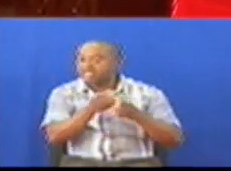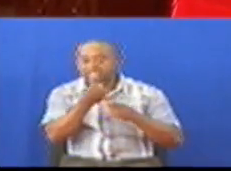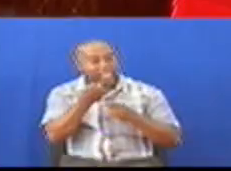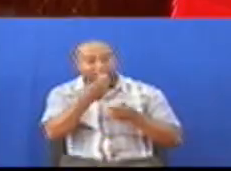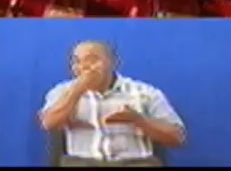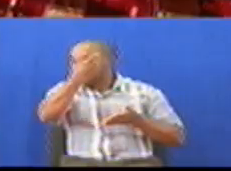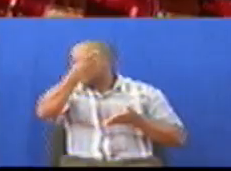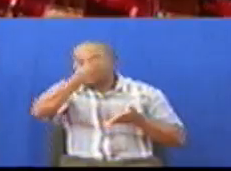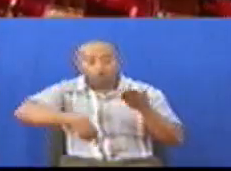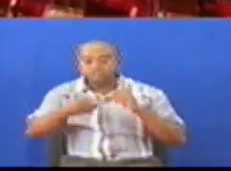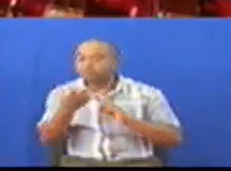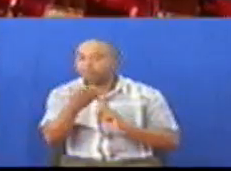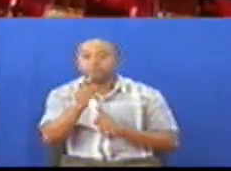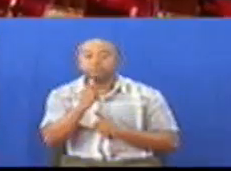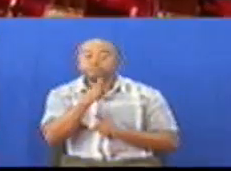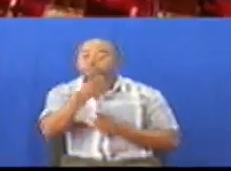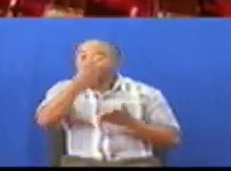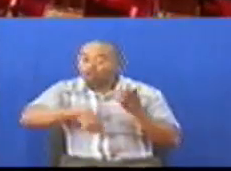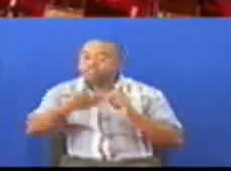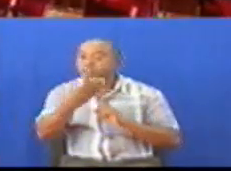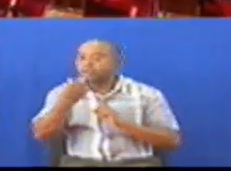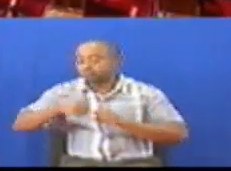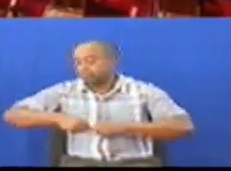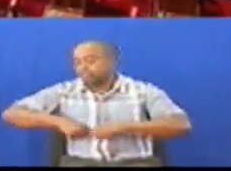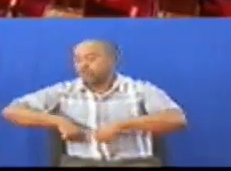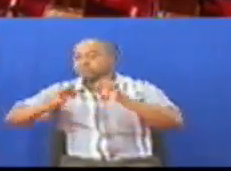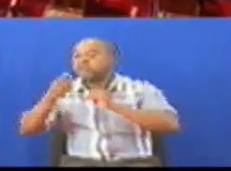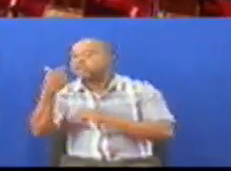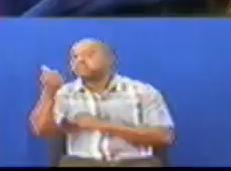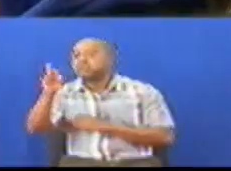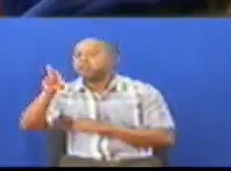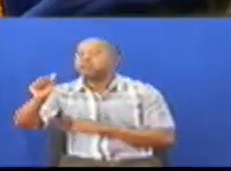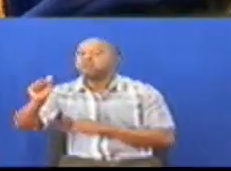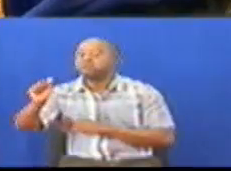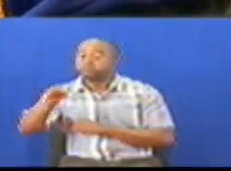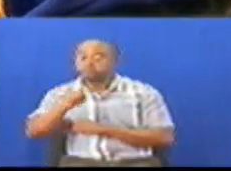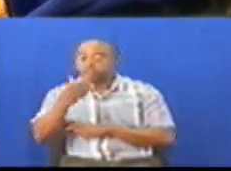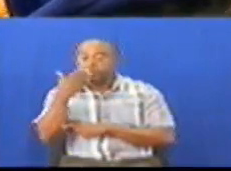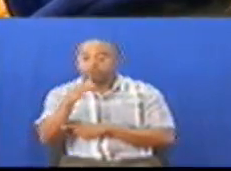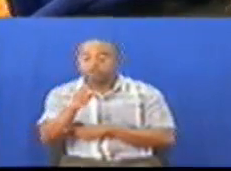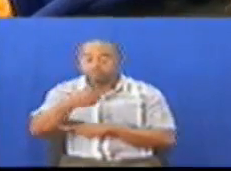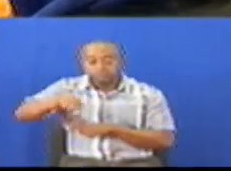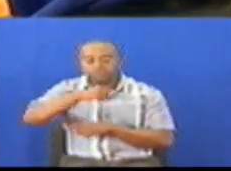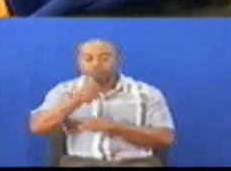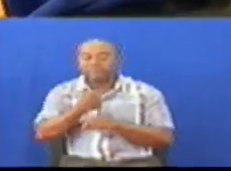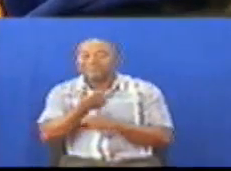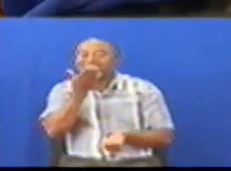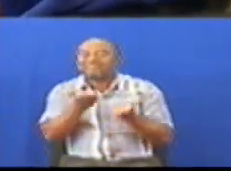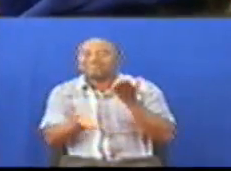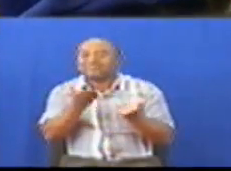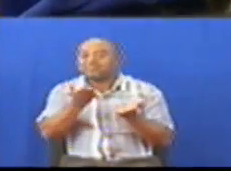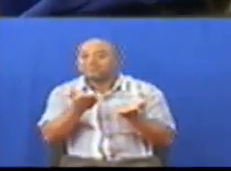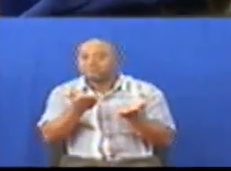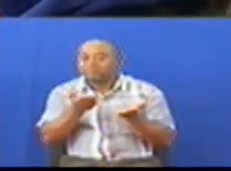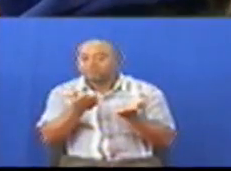za mapato, bali kodi hiyo hutozwa na mamlaka ya mapato Tanzania TRA. Ni muhimu sana tupewe tathmini ya hali